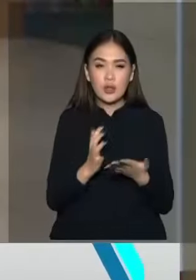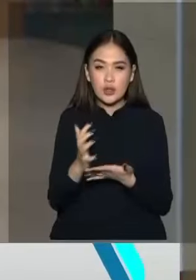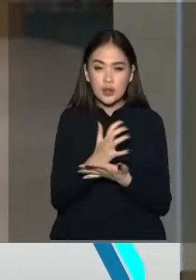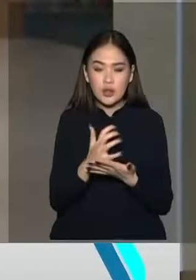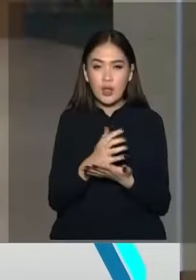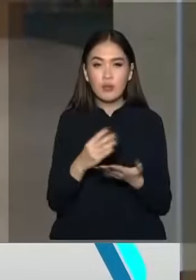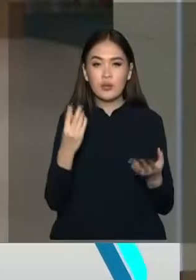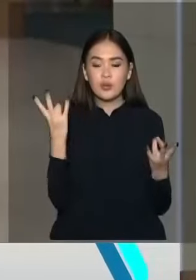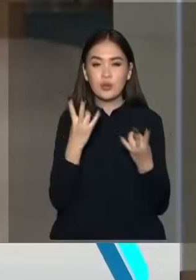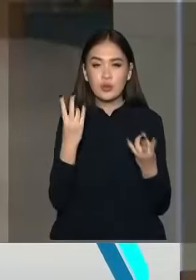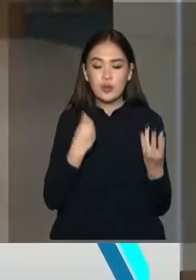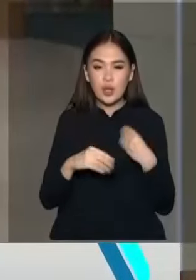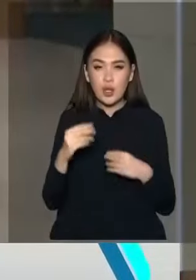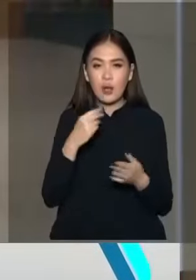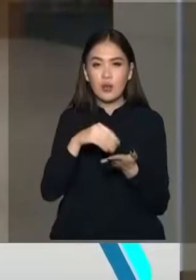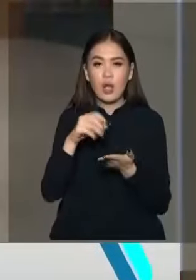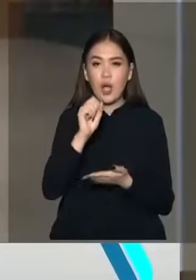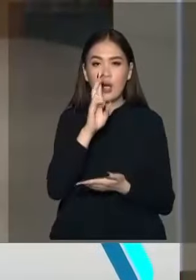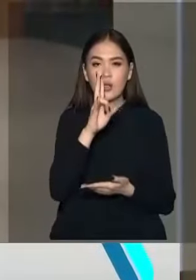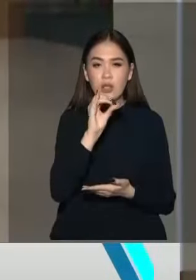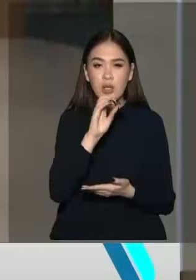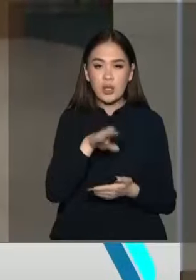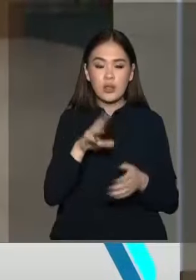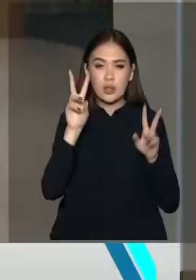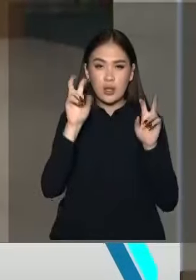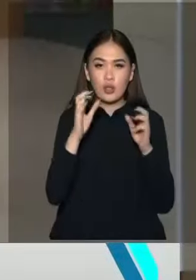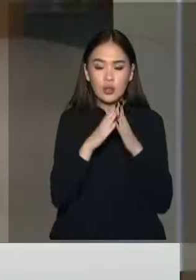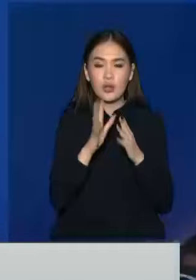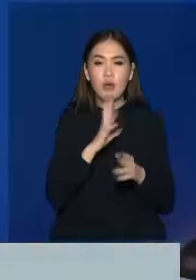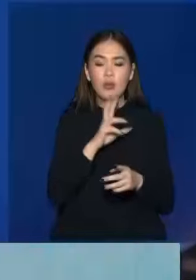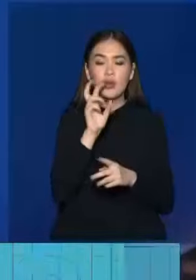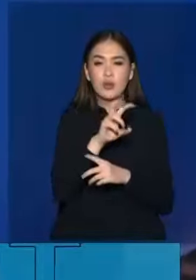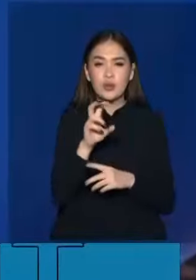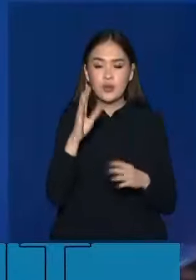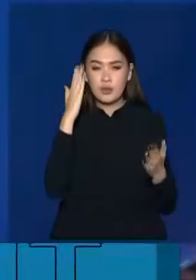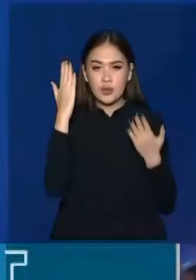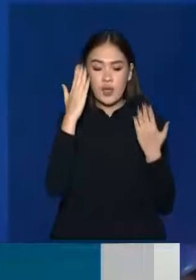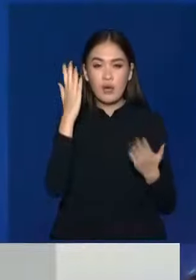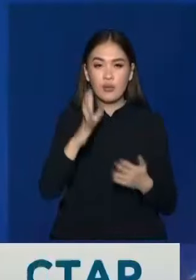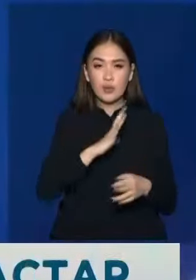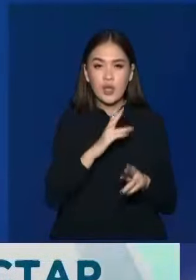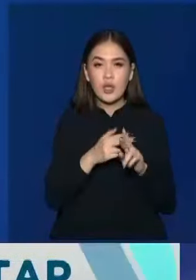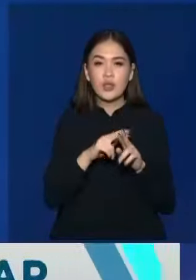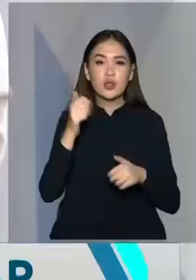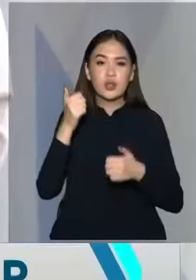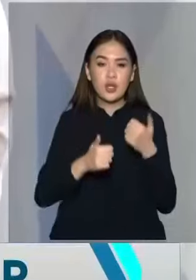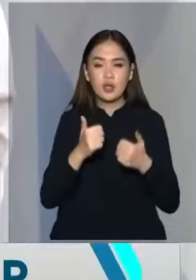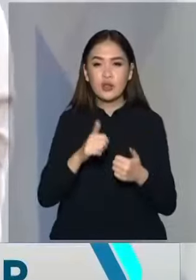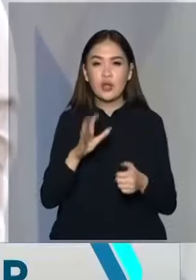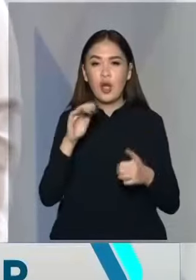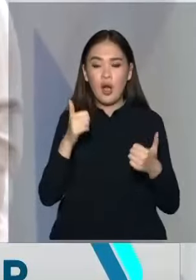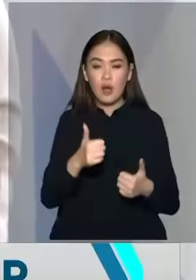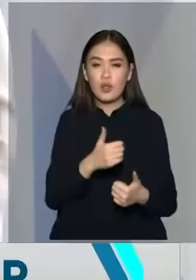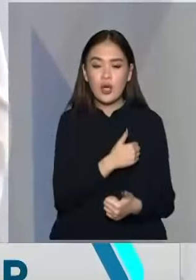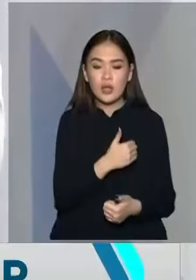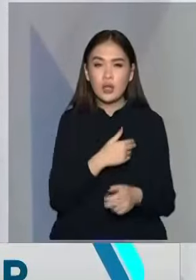пен канцеляриялық тауар алдық. Ақниет мамандандырылған үйіне де кіріп, көңілін ауладық. Жақсылықта жарысып жүрген жастар жетерлік.